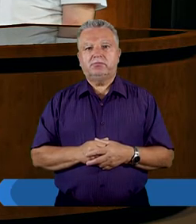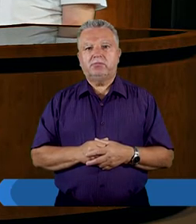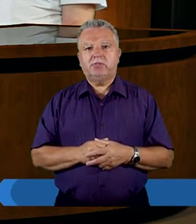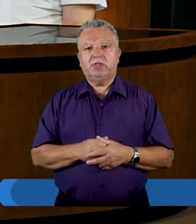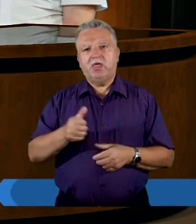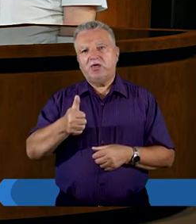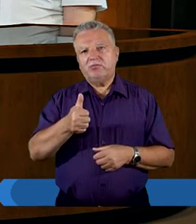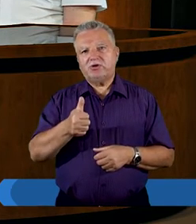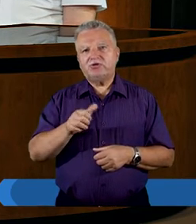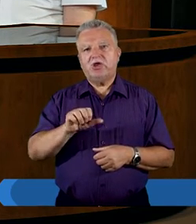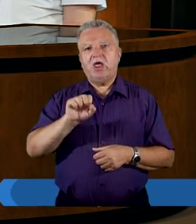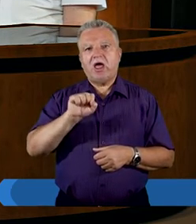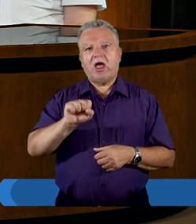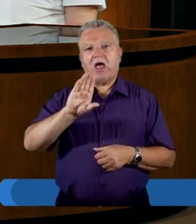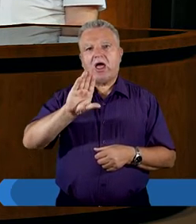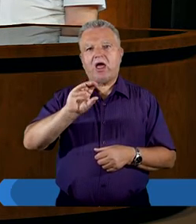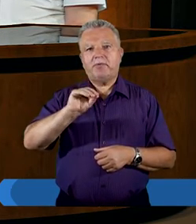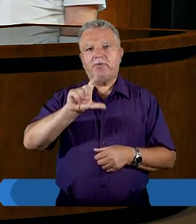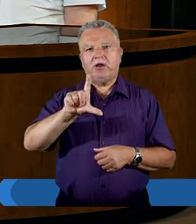Pierwszy przypadek, Abel, młody człowiek,